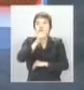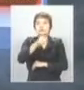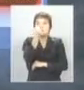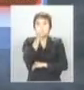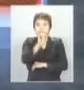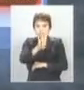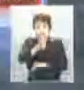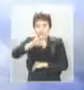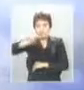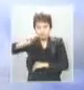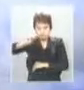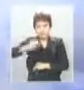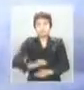ิเมตร